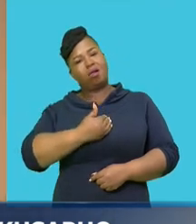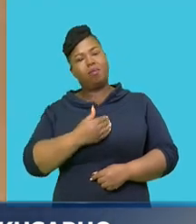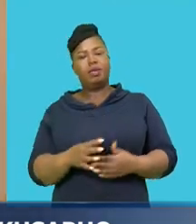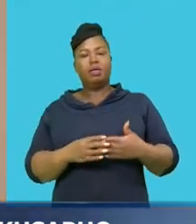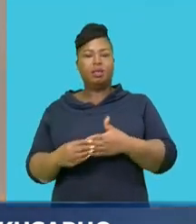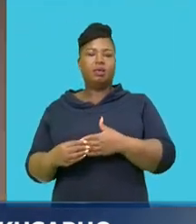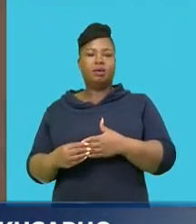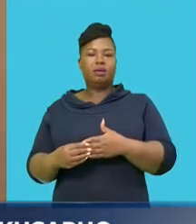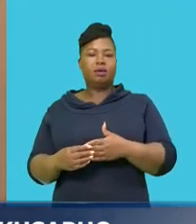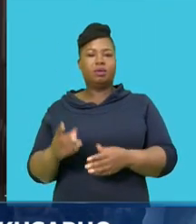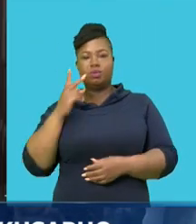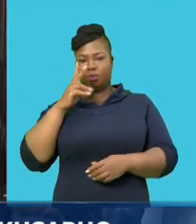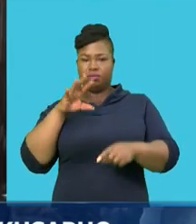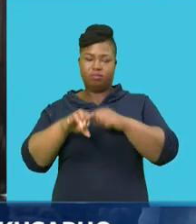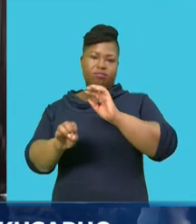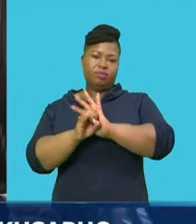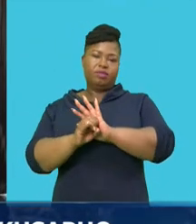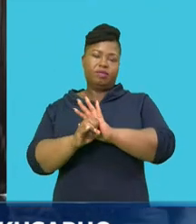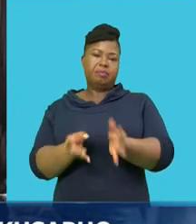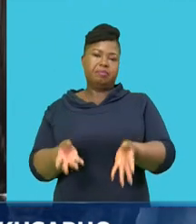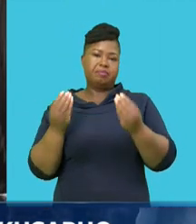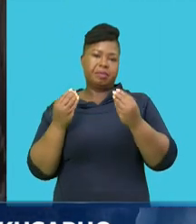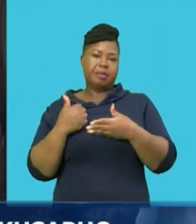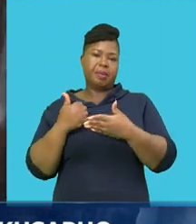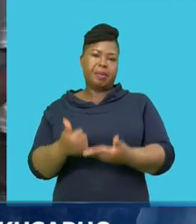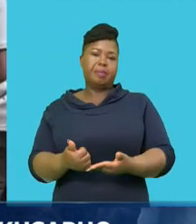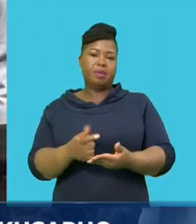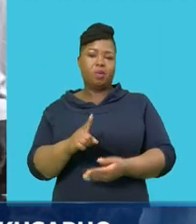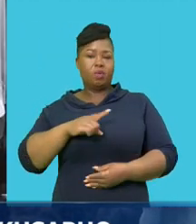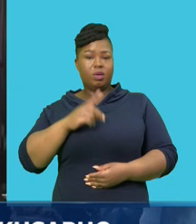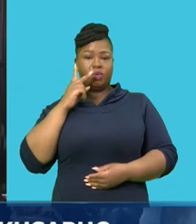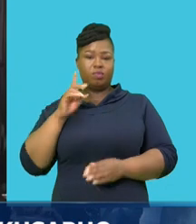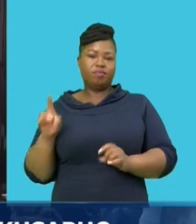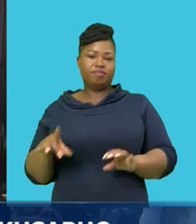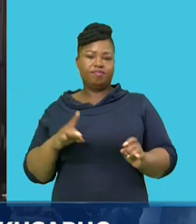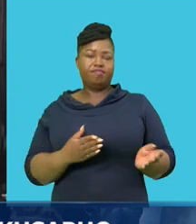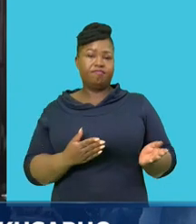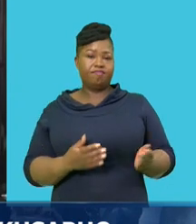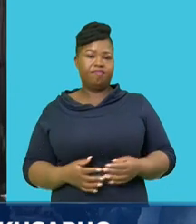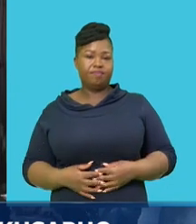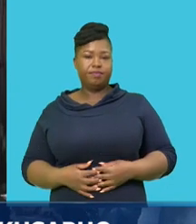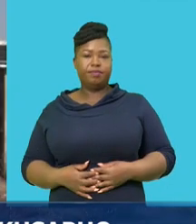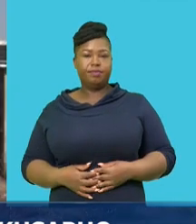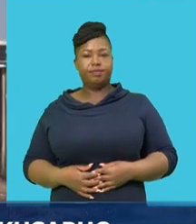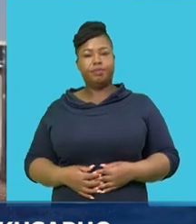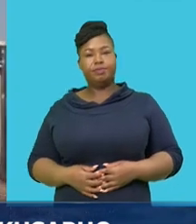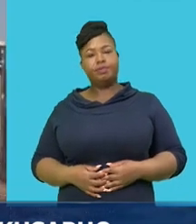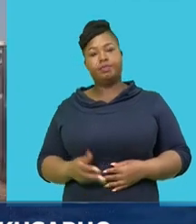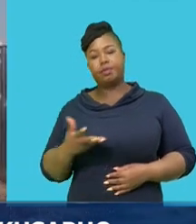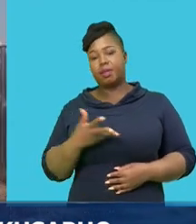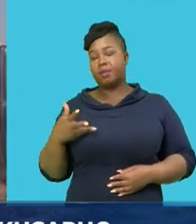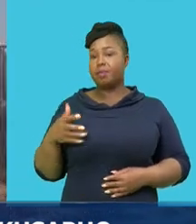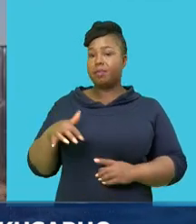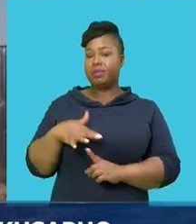yinkokheli yasekuhlaleni nethe yamfunela uncedo emva kokubona intsokolo yakhe. Umama isituation